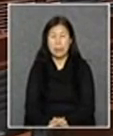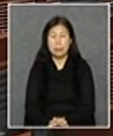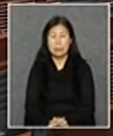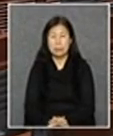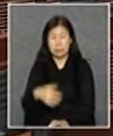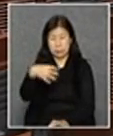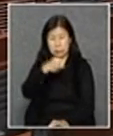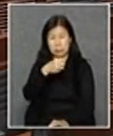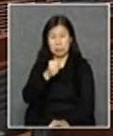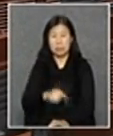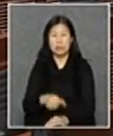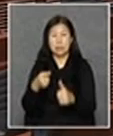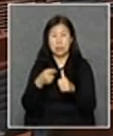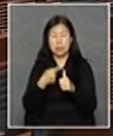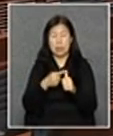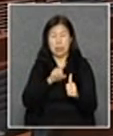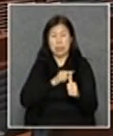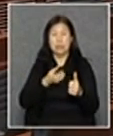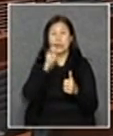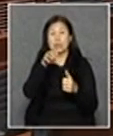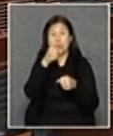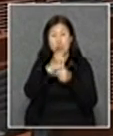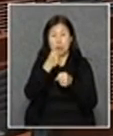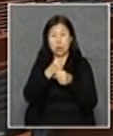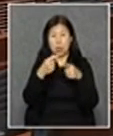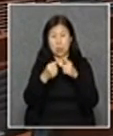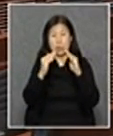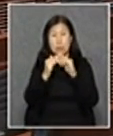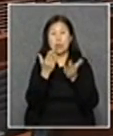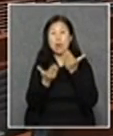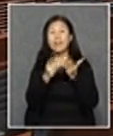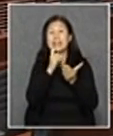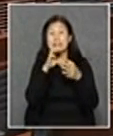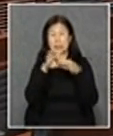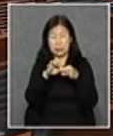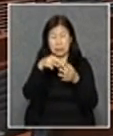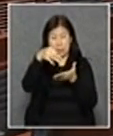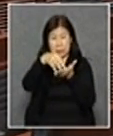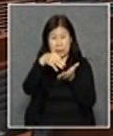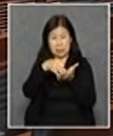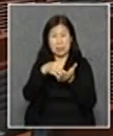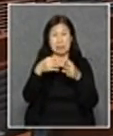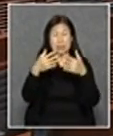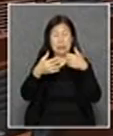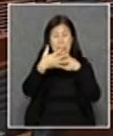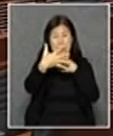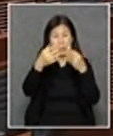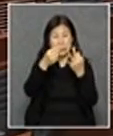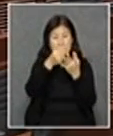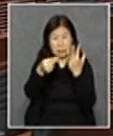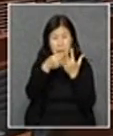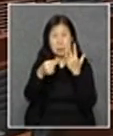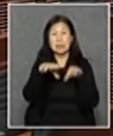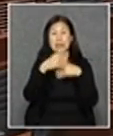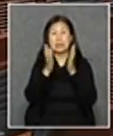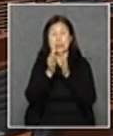主席，我首先申報本人就職的公司是有可能參加第57屆國際數學奧林匹克競